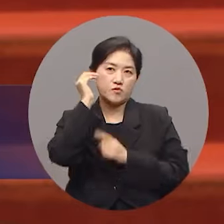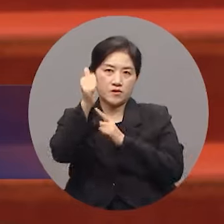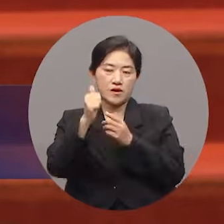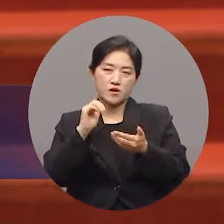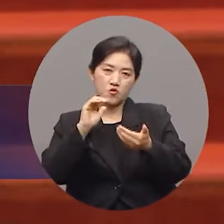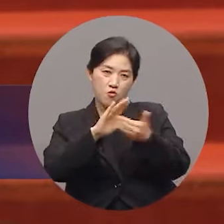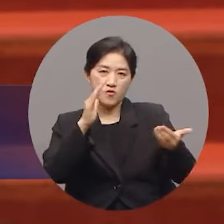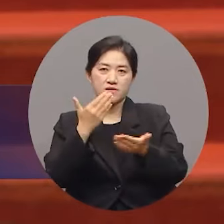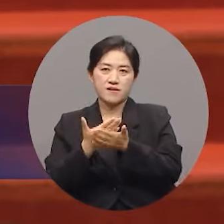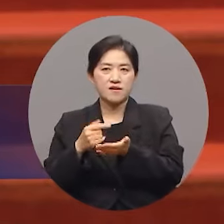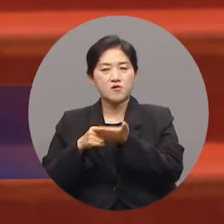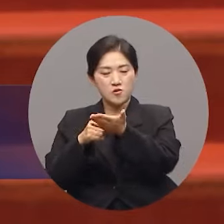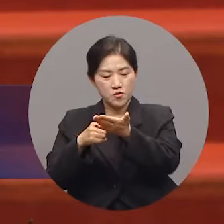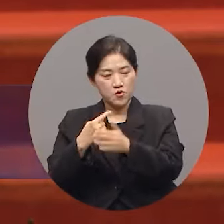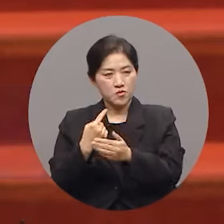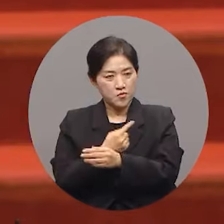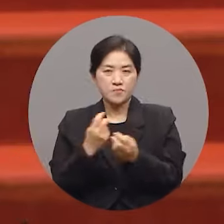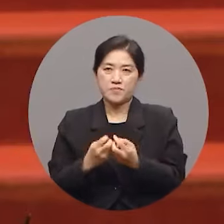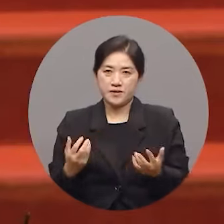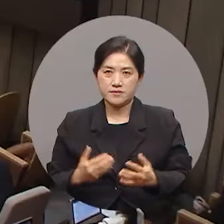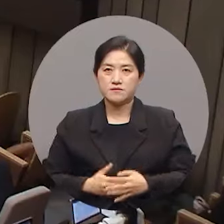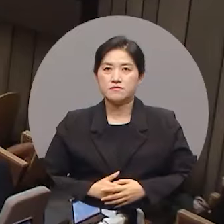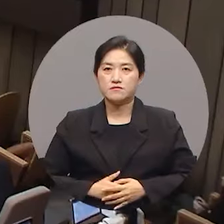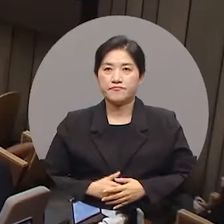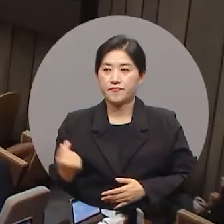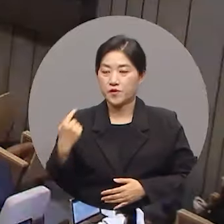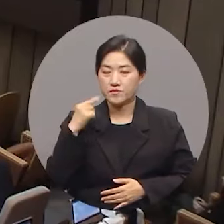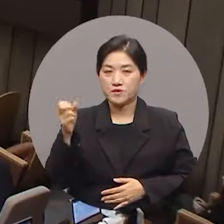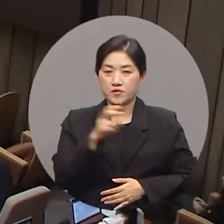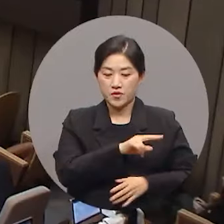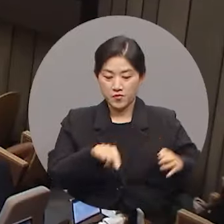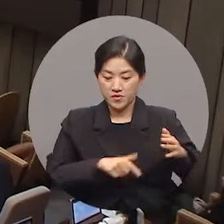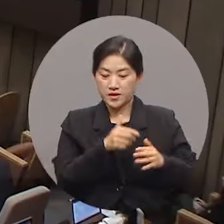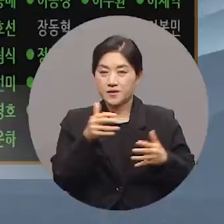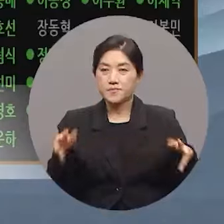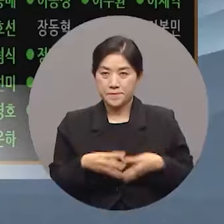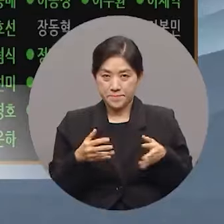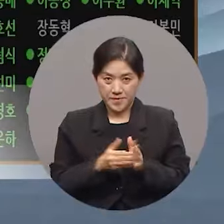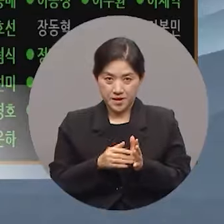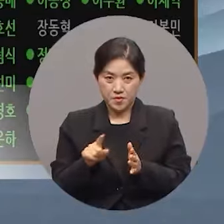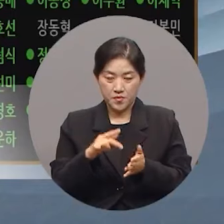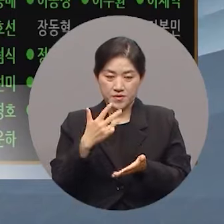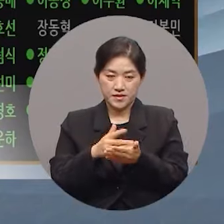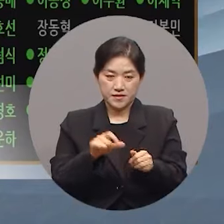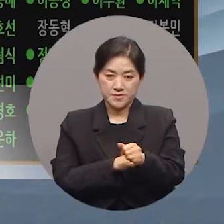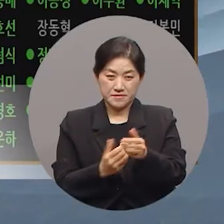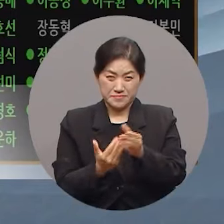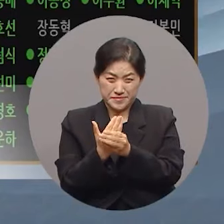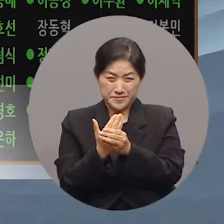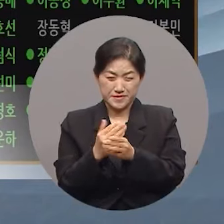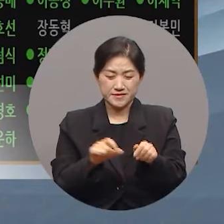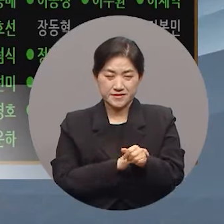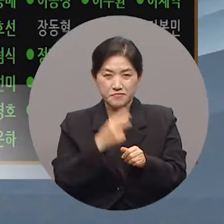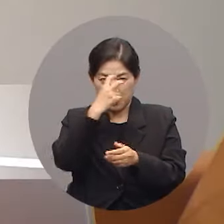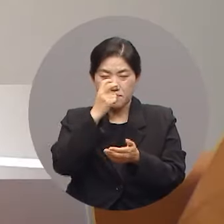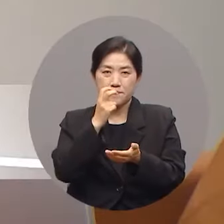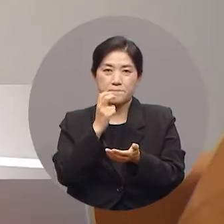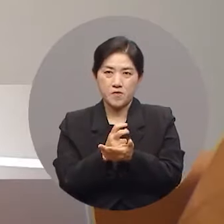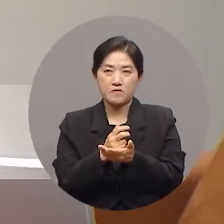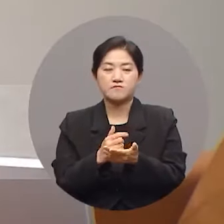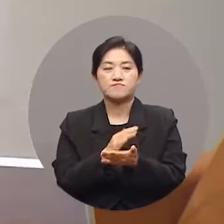거부권을 건의할 수밖에 없다고 생각합니다. 어제 여야 원내대표가 합의한 이태원 참사특별법은 무난하게 본회의